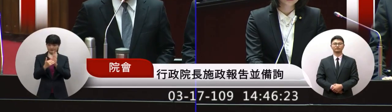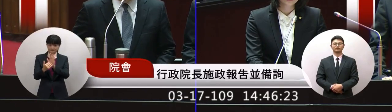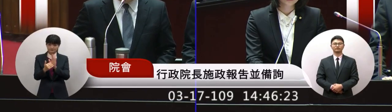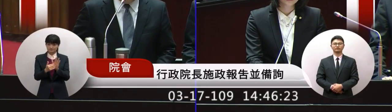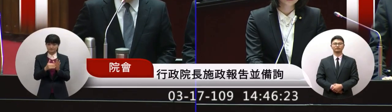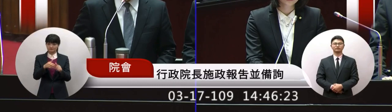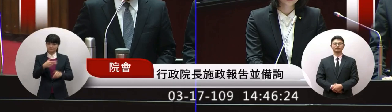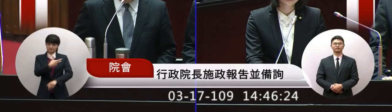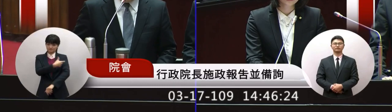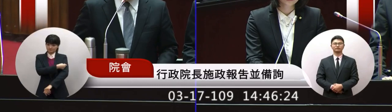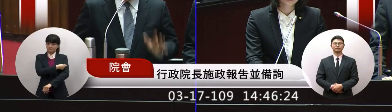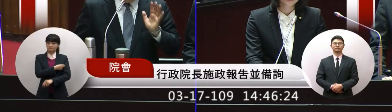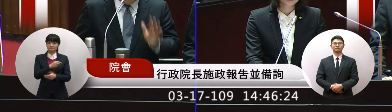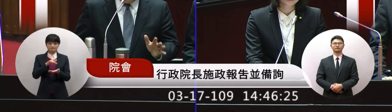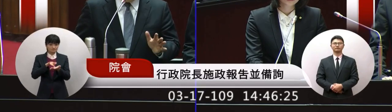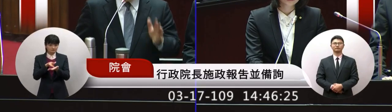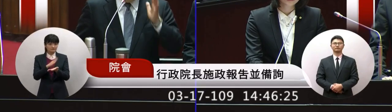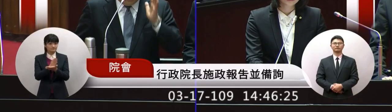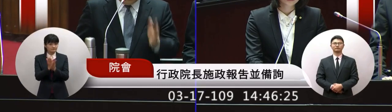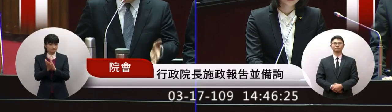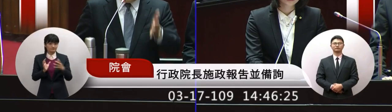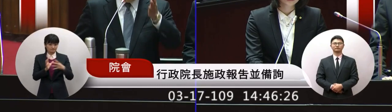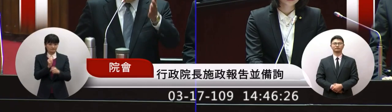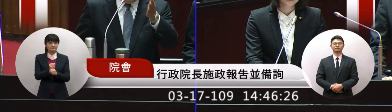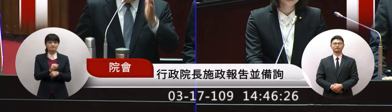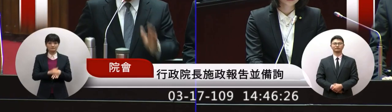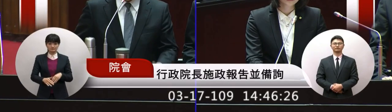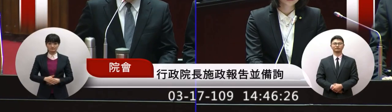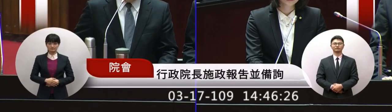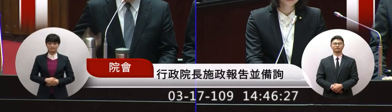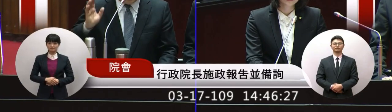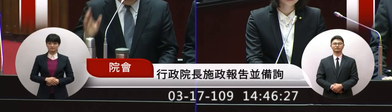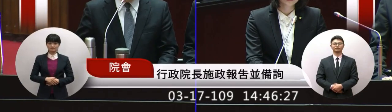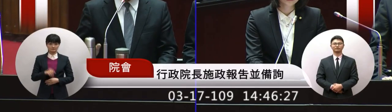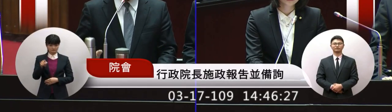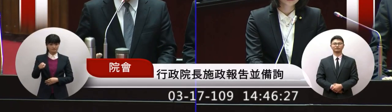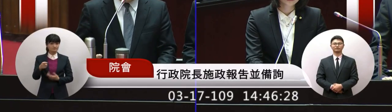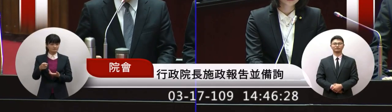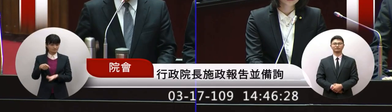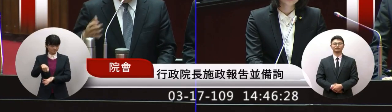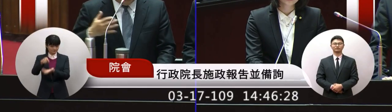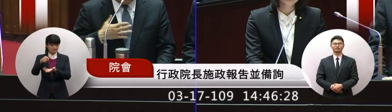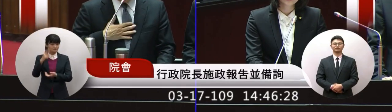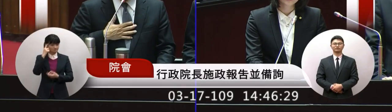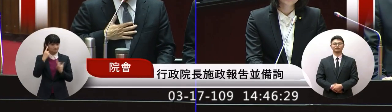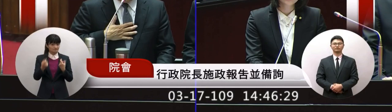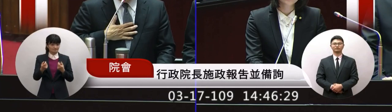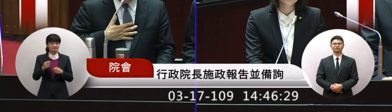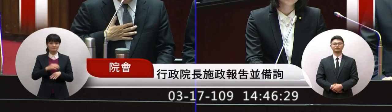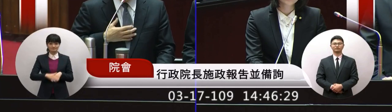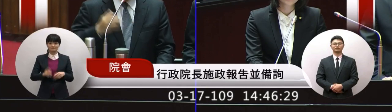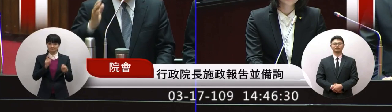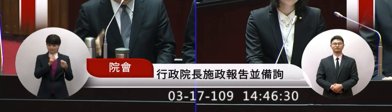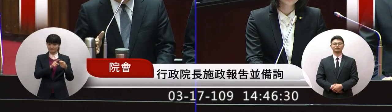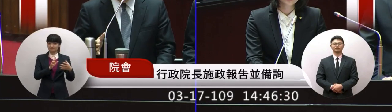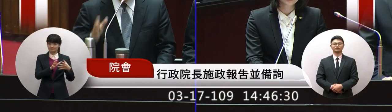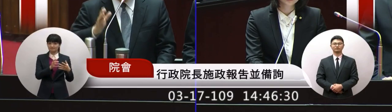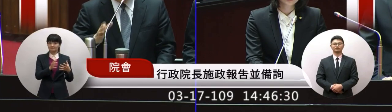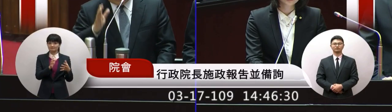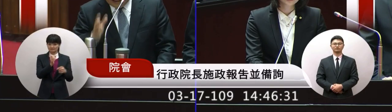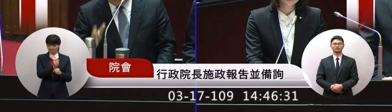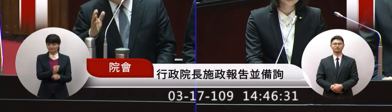们也来合作。所以未来也应该如委员所讲这样的方向，我们会做这样努力。至